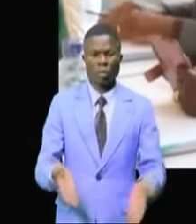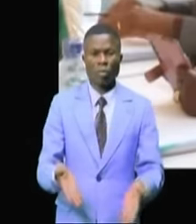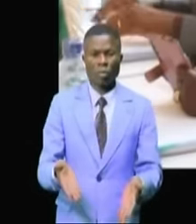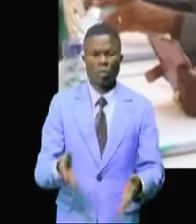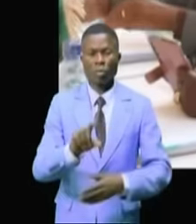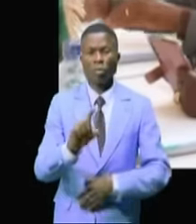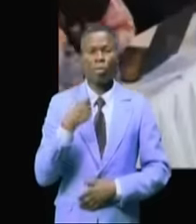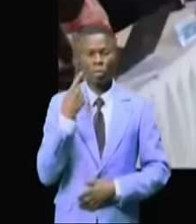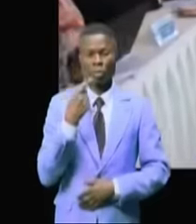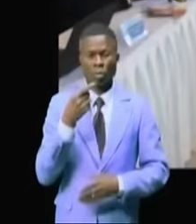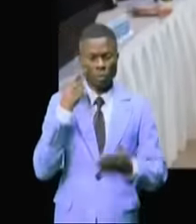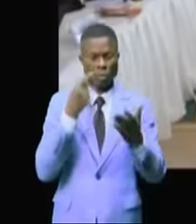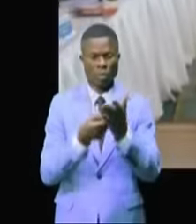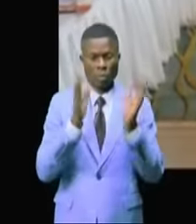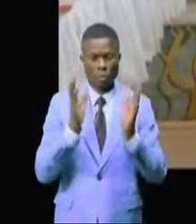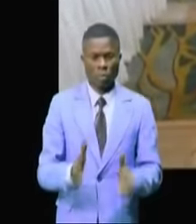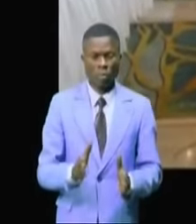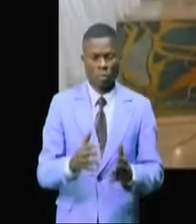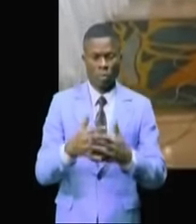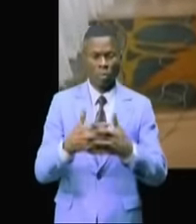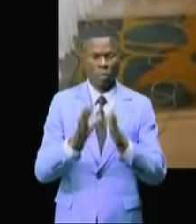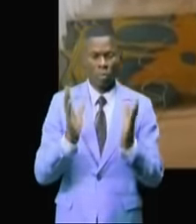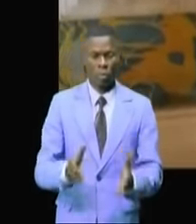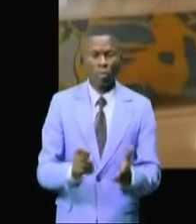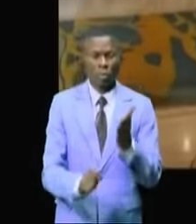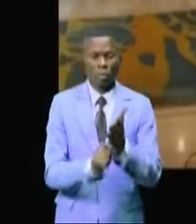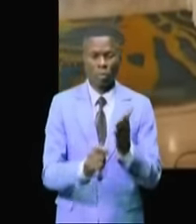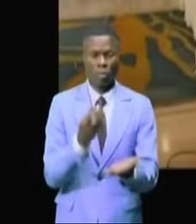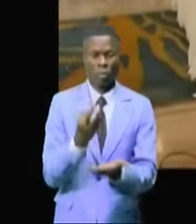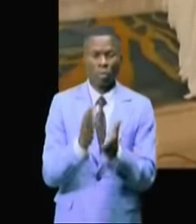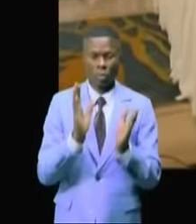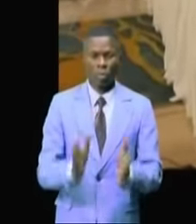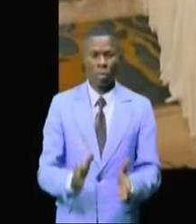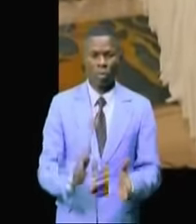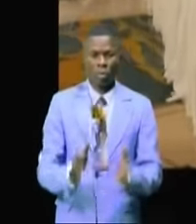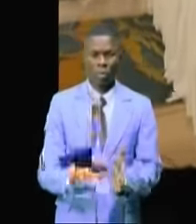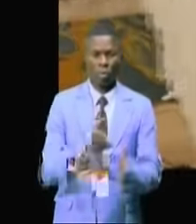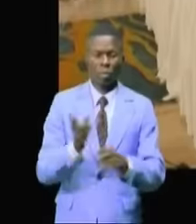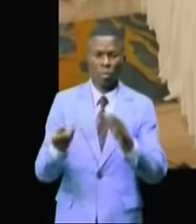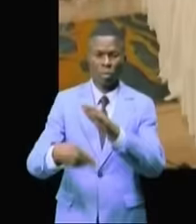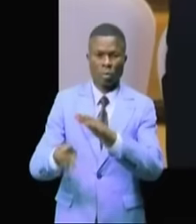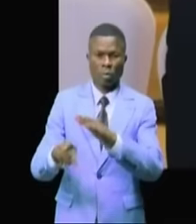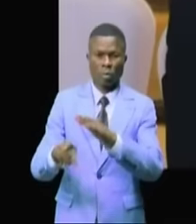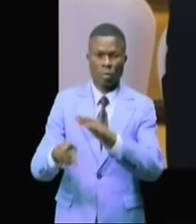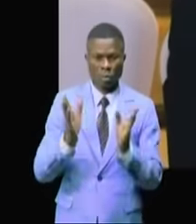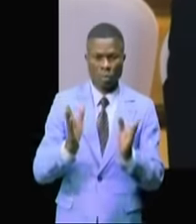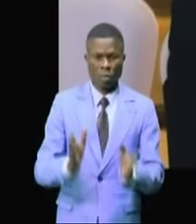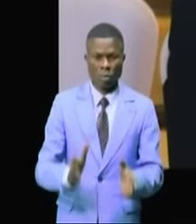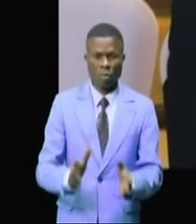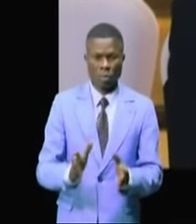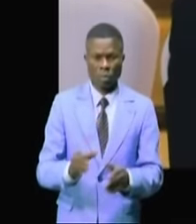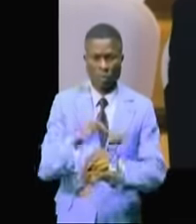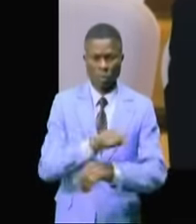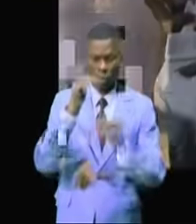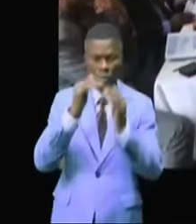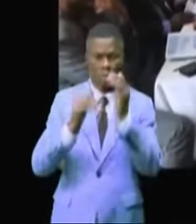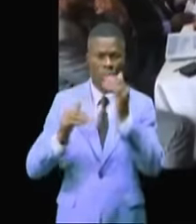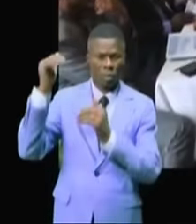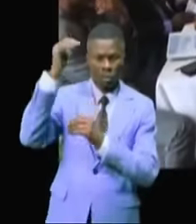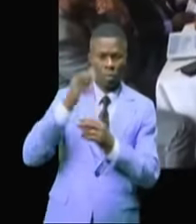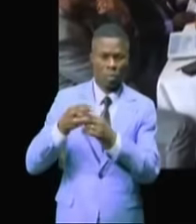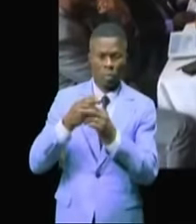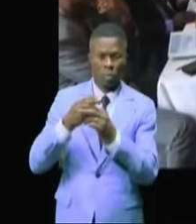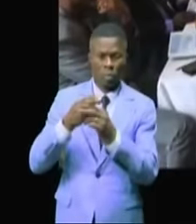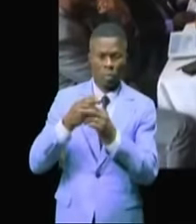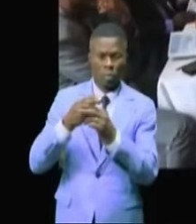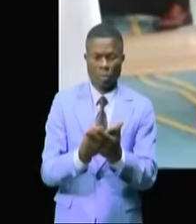en qualité d'observateur des partenaires techniques et financiers du Conseil régional de formation. Les institutions supérieures de contrôle des